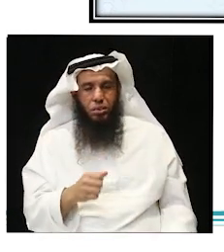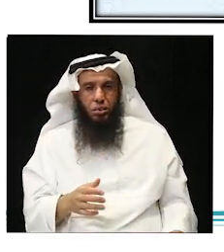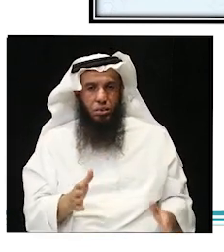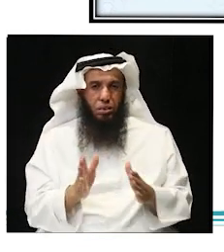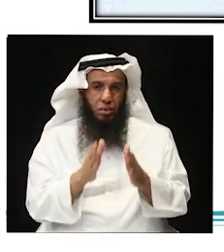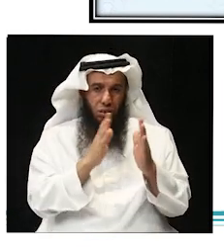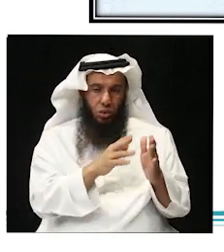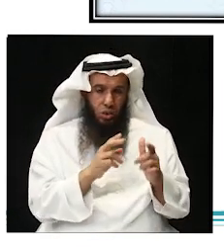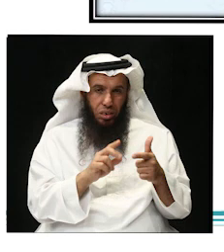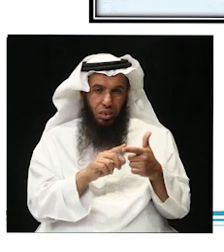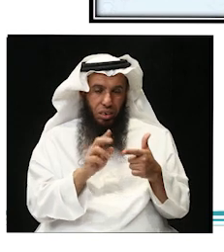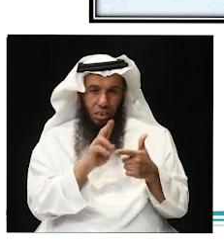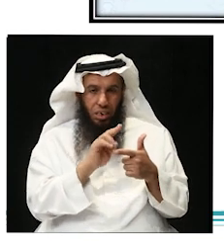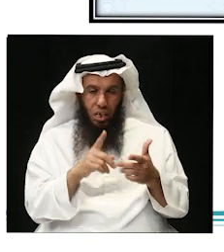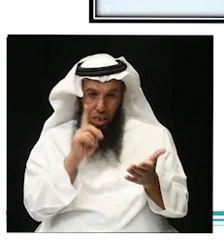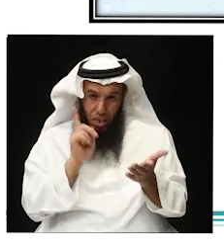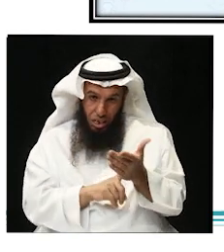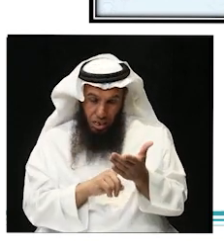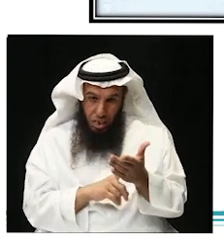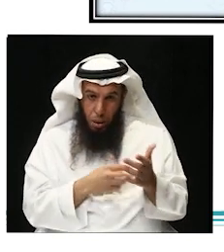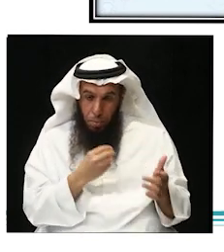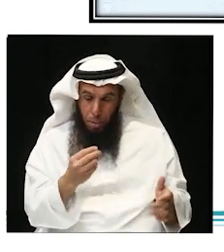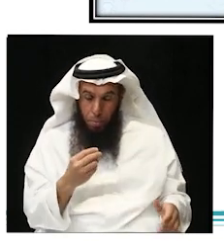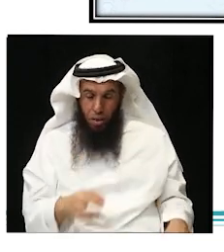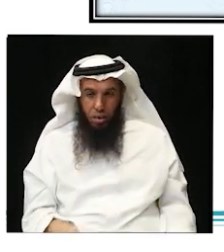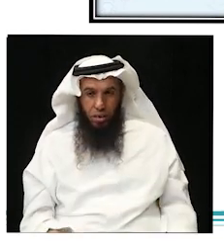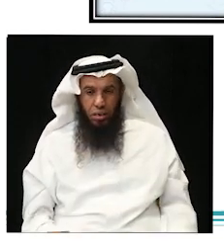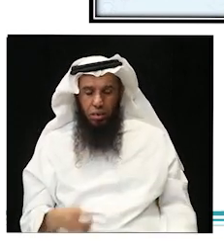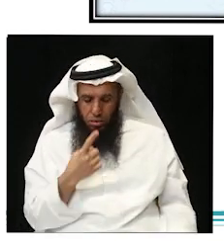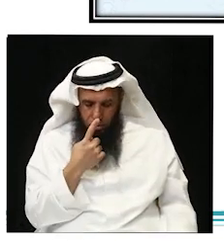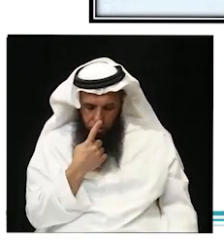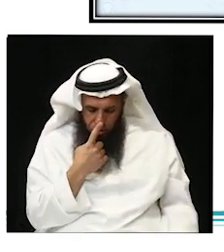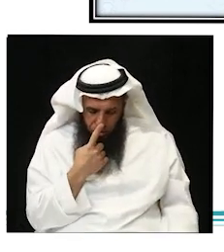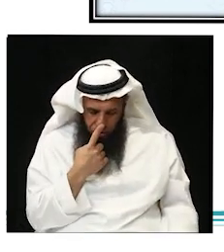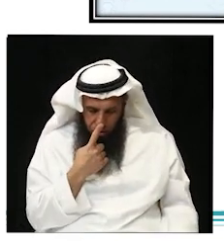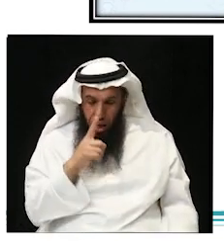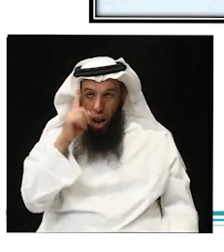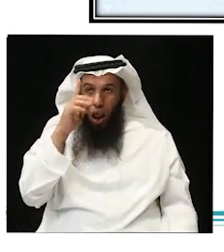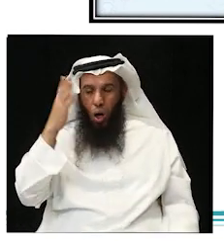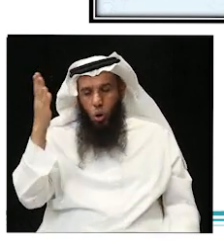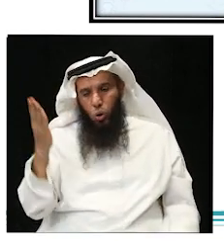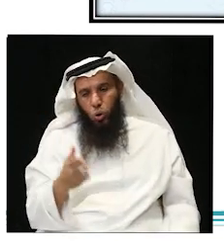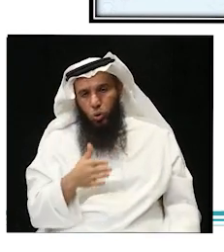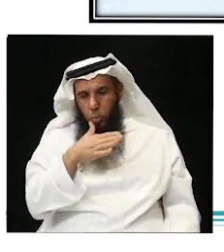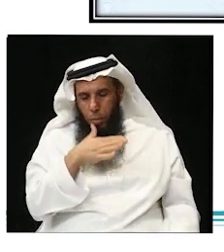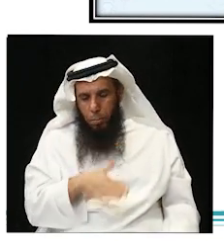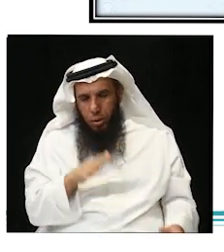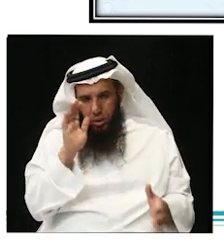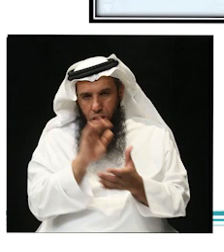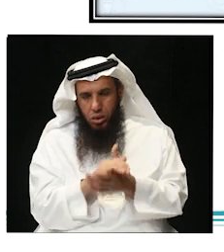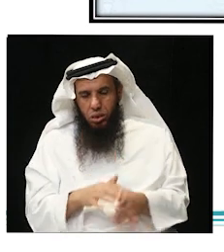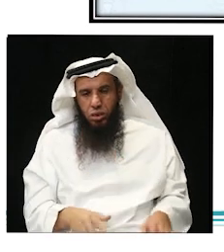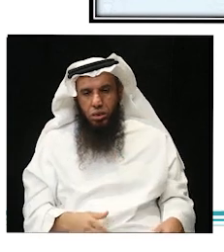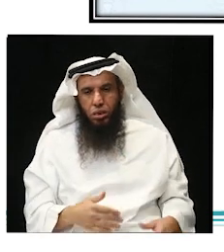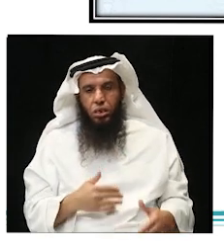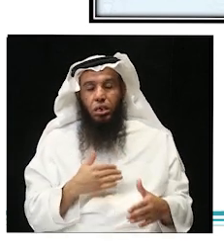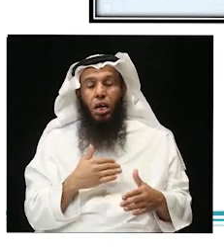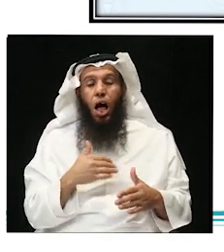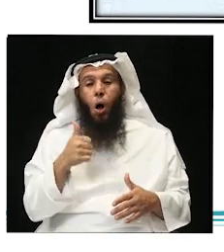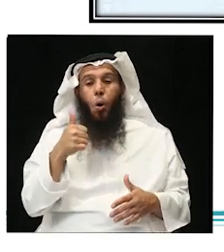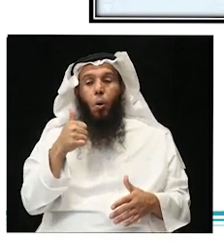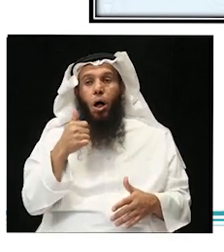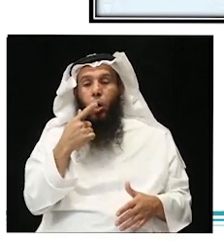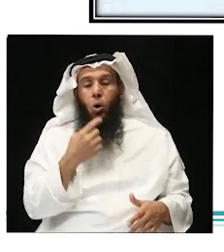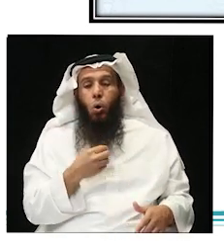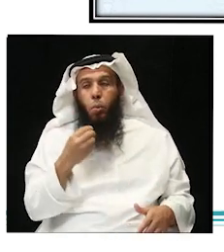الله ونهيه وأمر رسوله عليه الصلاة والسلام ونهيه، ثم موالاة من والى الله ورسوله، ومعاداة من